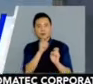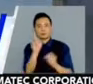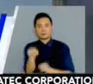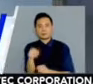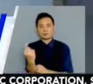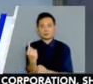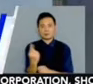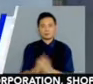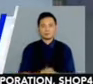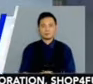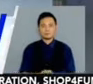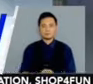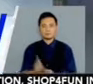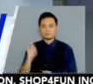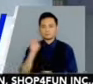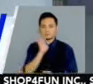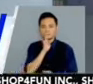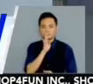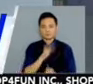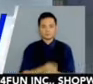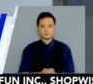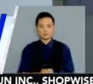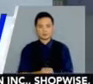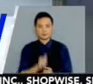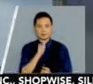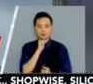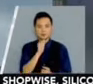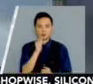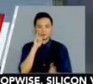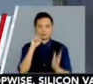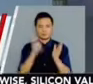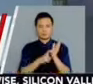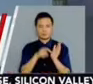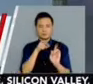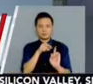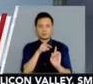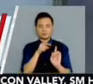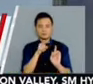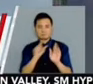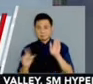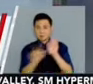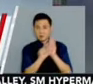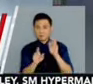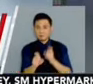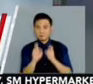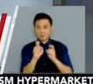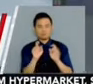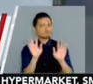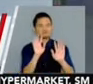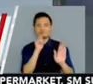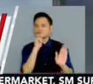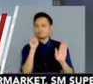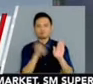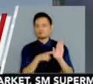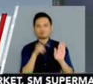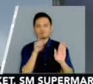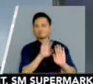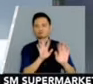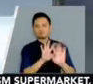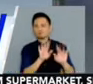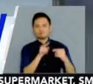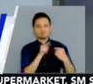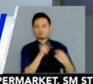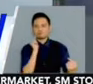ang ganitong fishing ban binanggit ng China. There's no reason for us to prevent